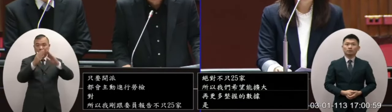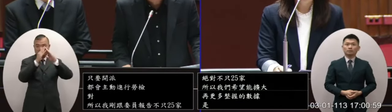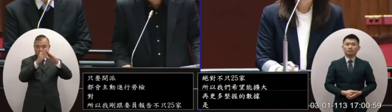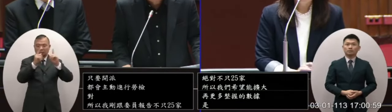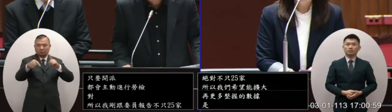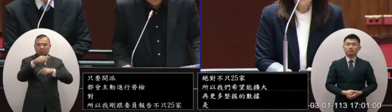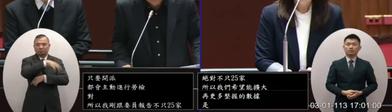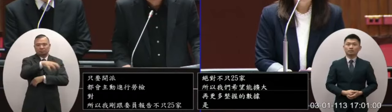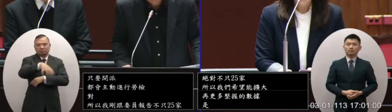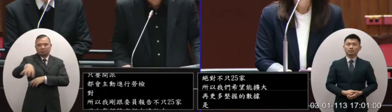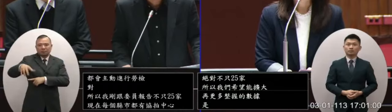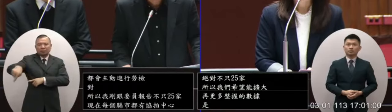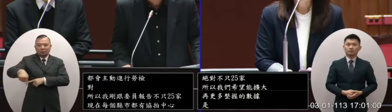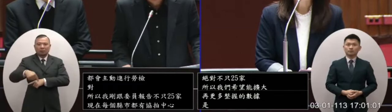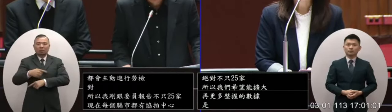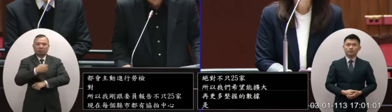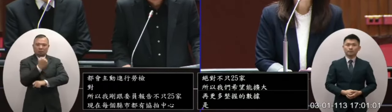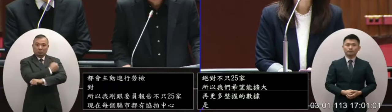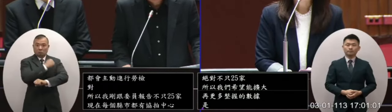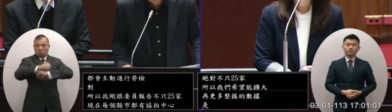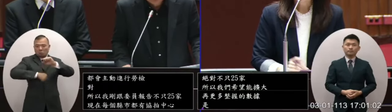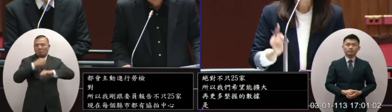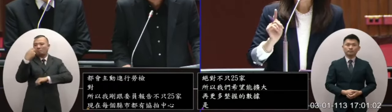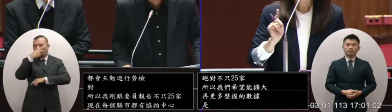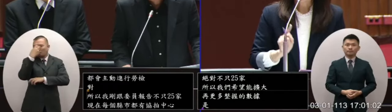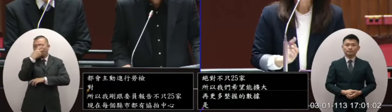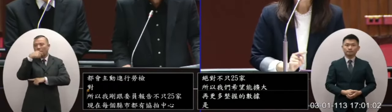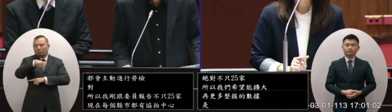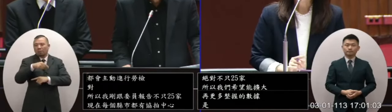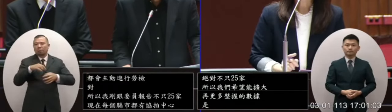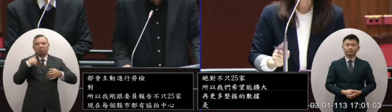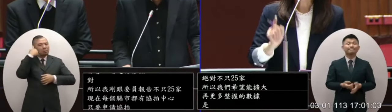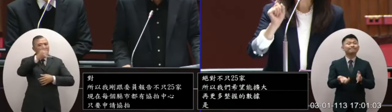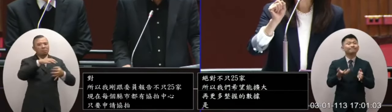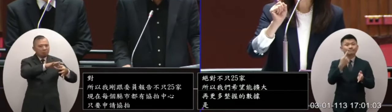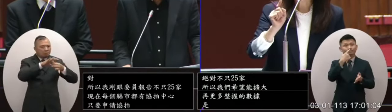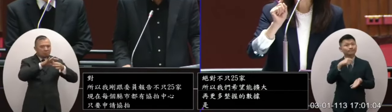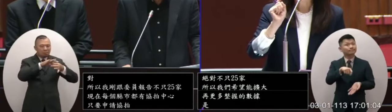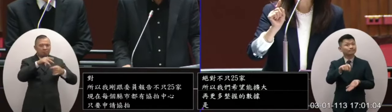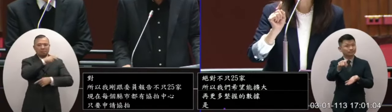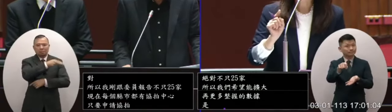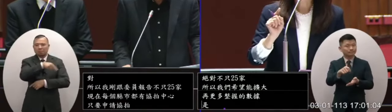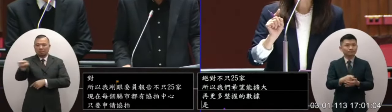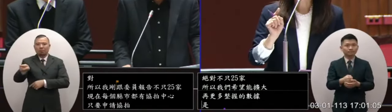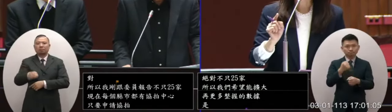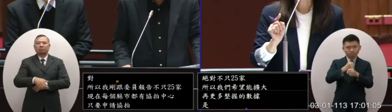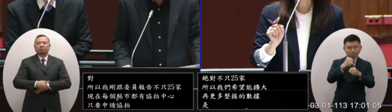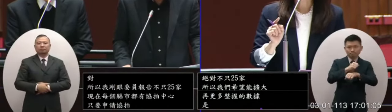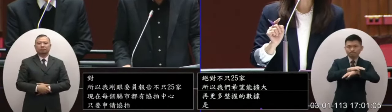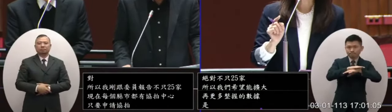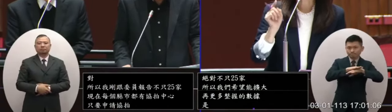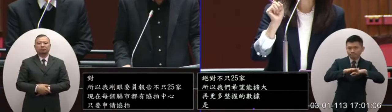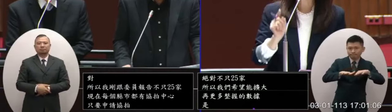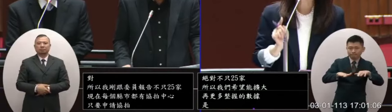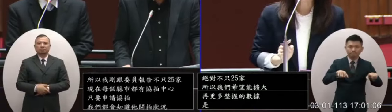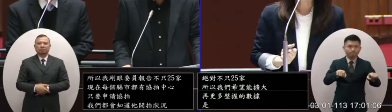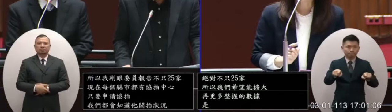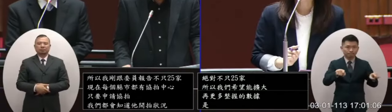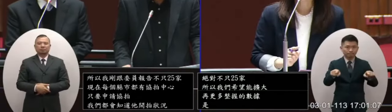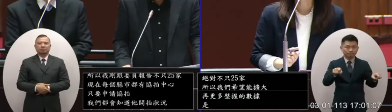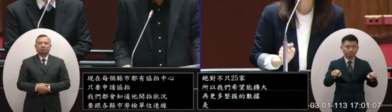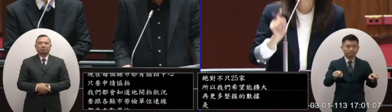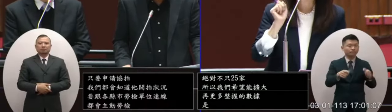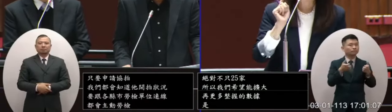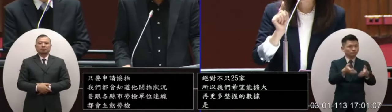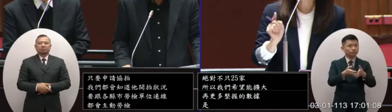地方的劳检单位连线。都会主动来进行劳检。 所以我刚刚讲到，其实职安的措施其实它是非常非